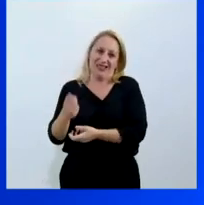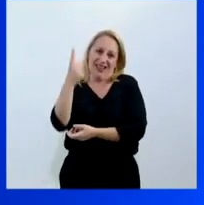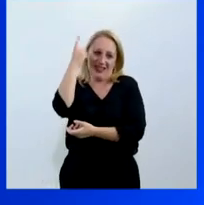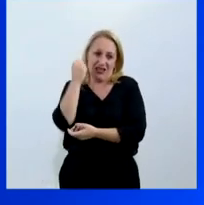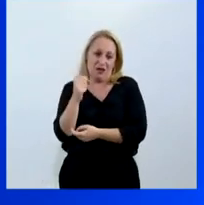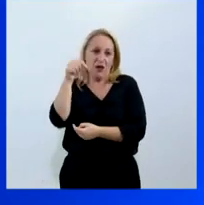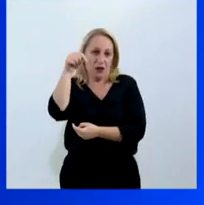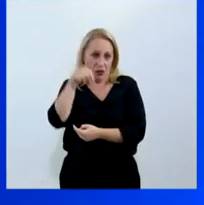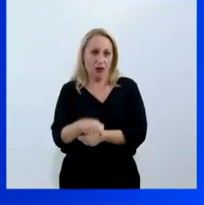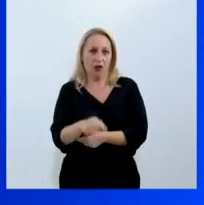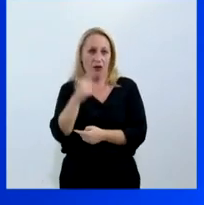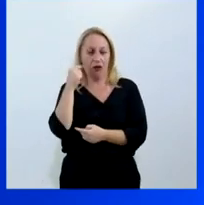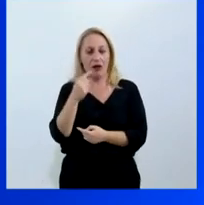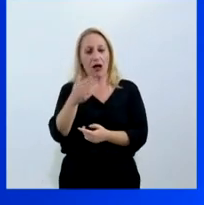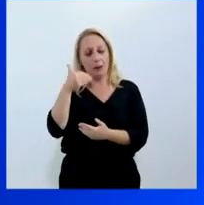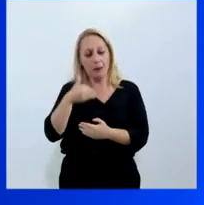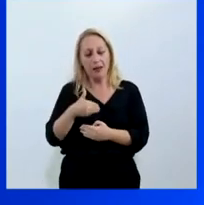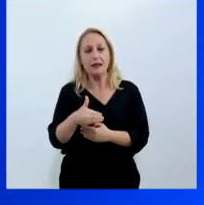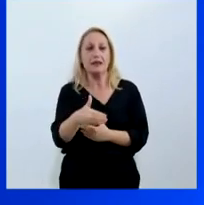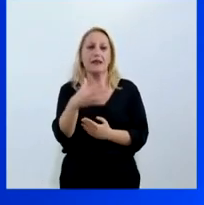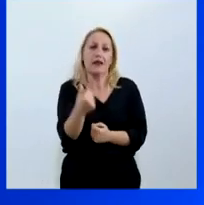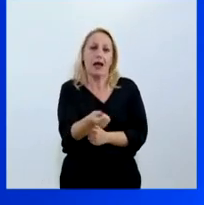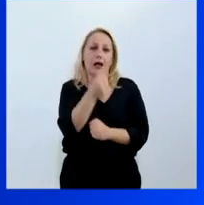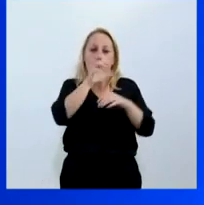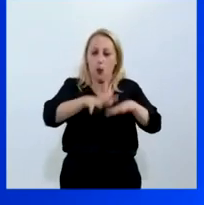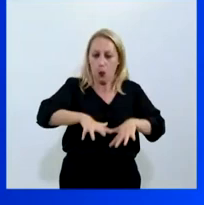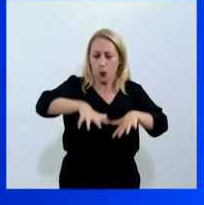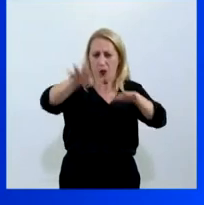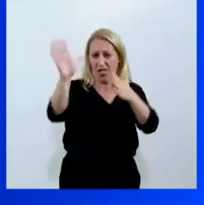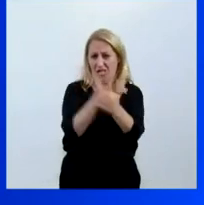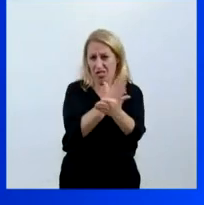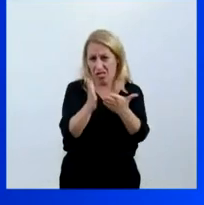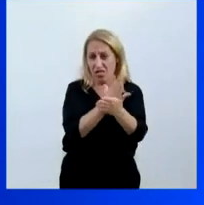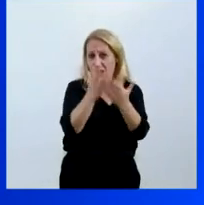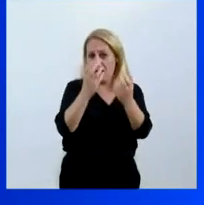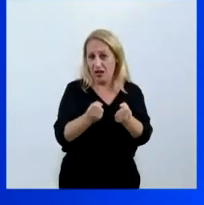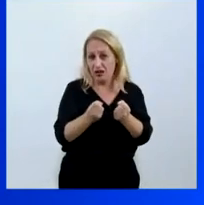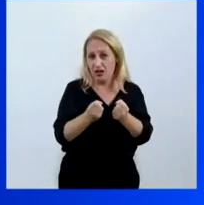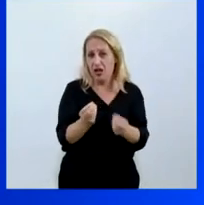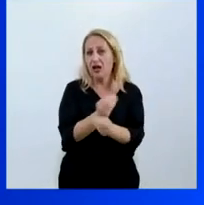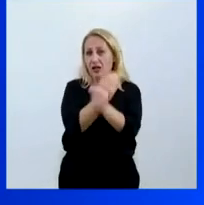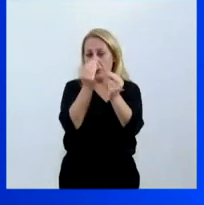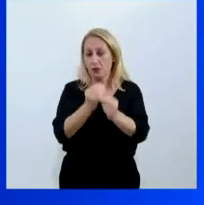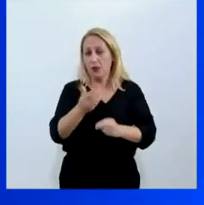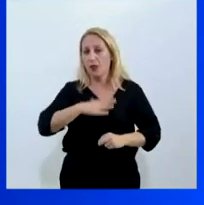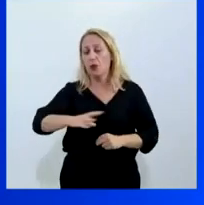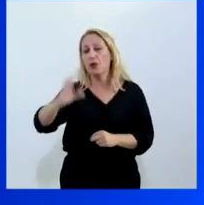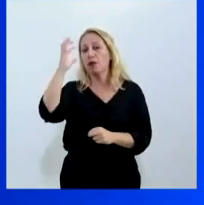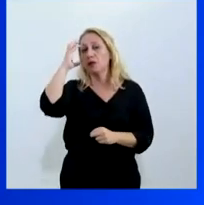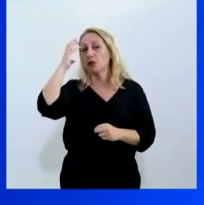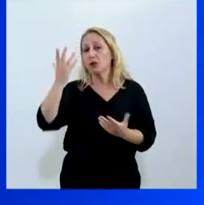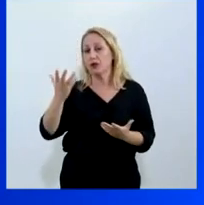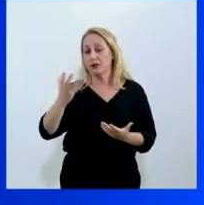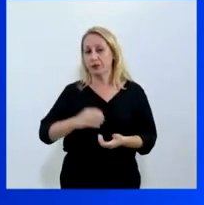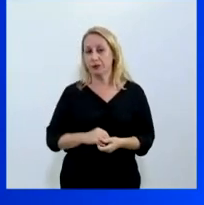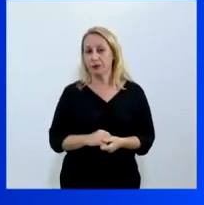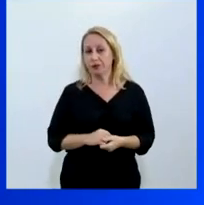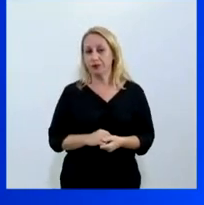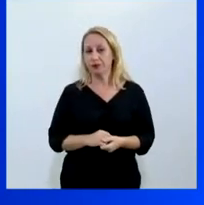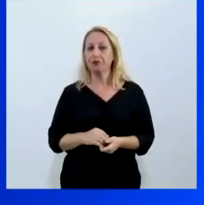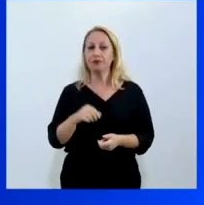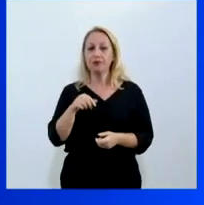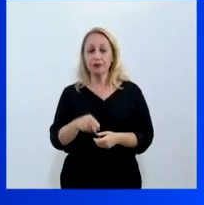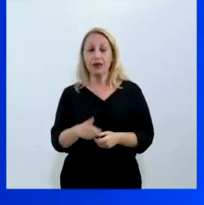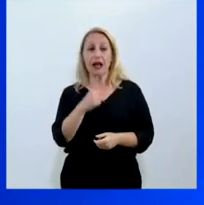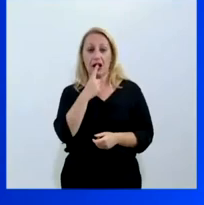και την προοπτική καταστροφικών πλημμυρών. Και γι' αυτό εξάλλου θέλω να θυμίσω ότι αναδείξαμε τη